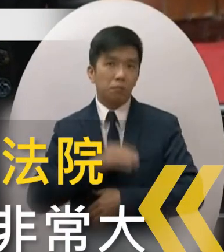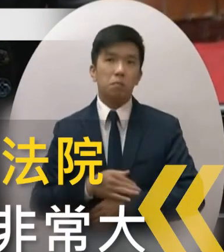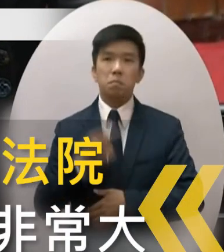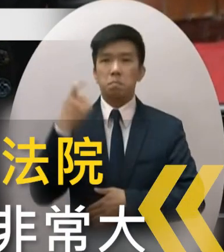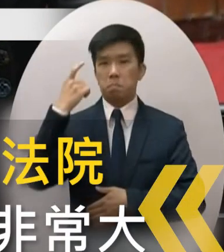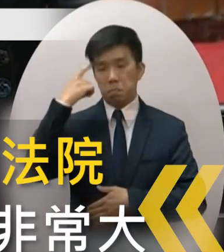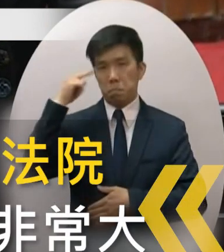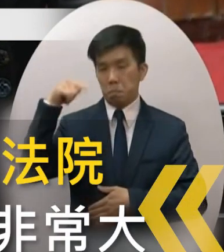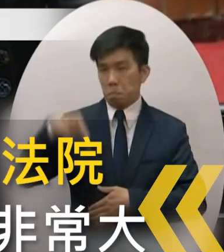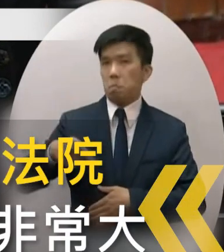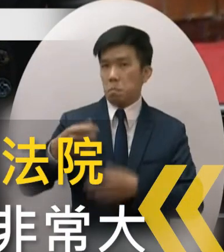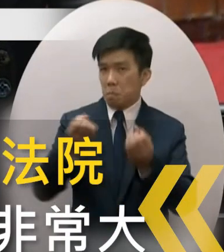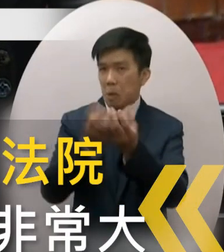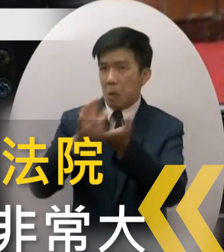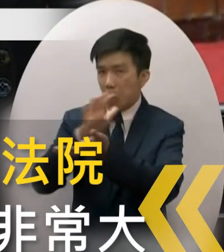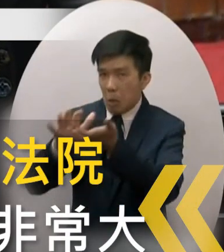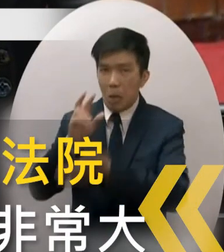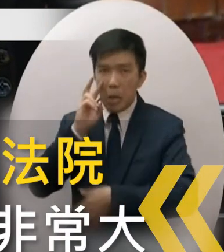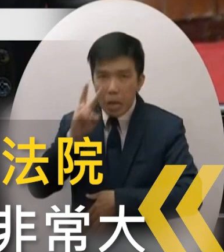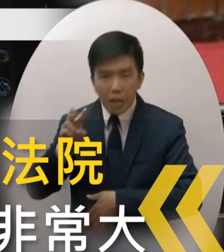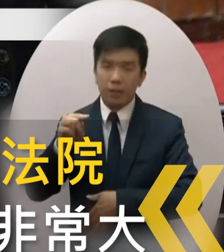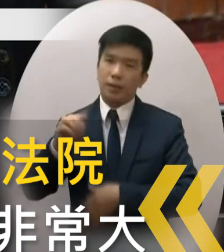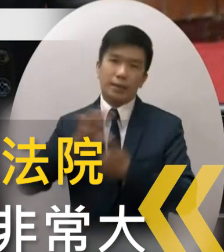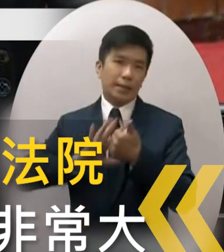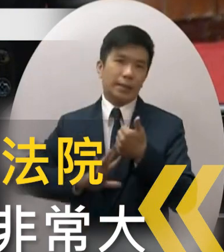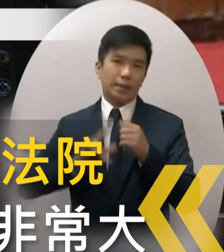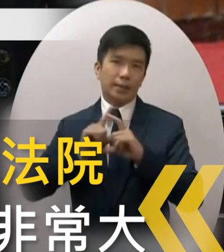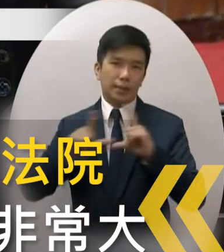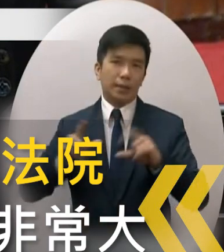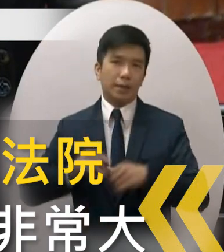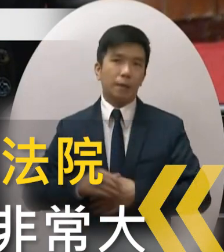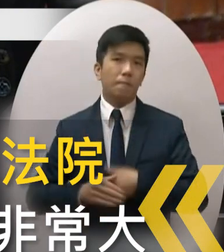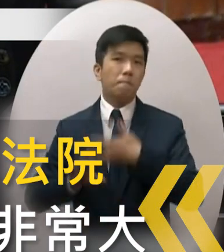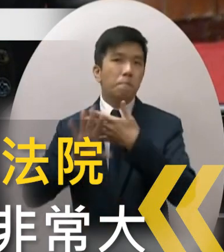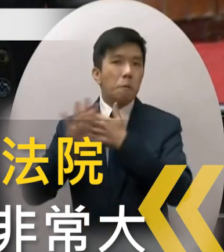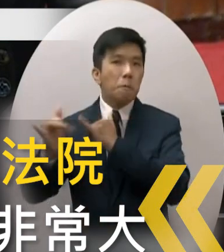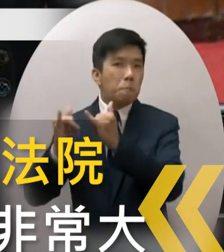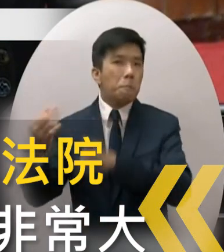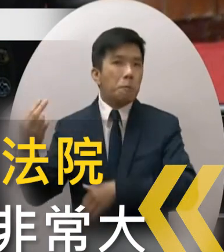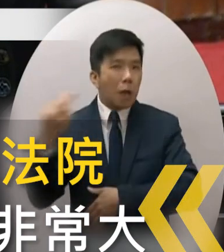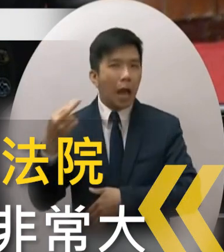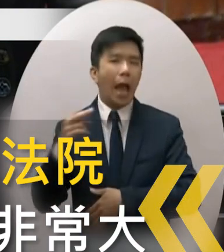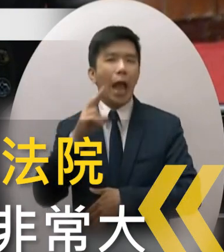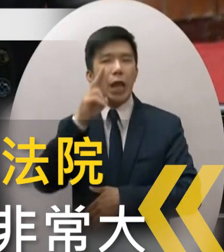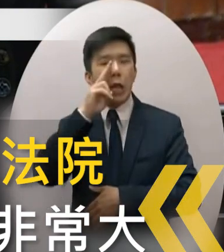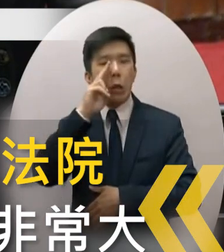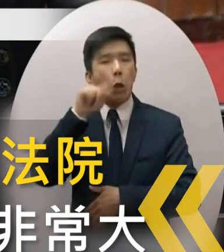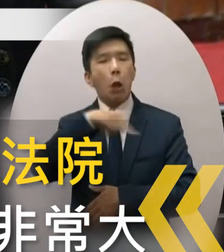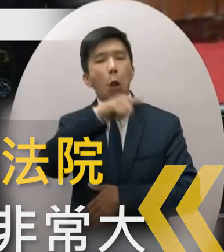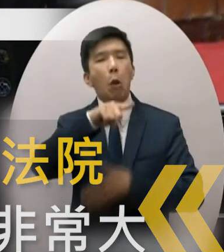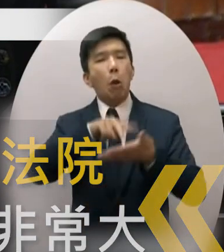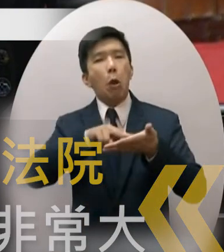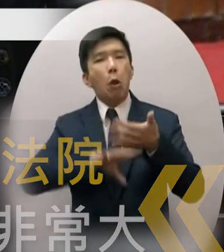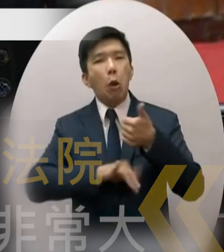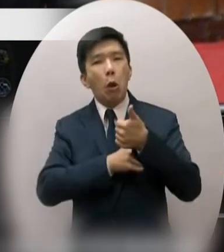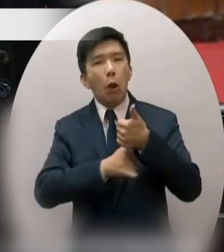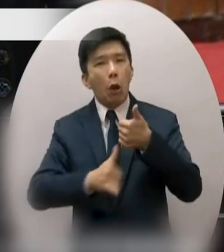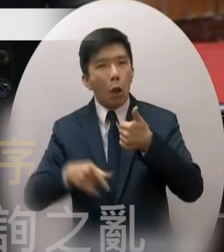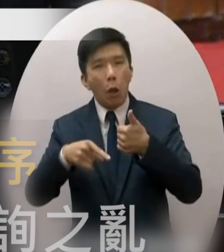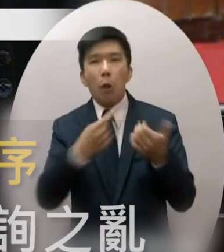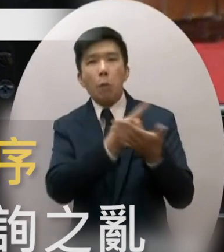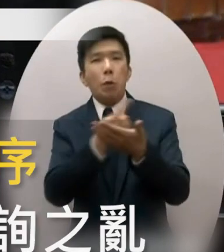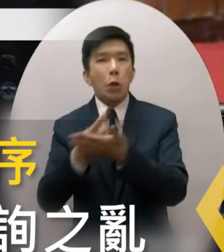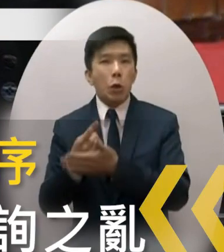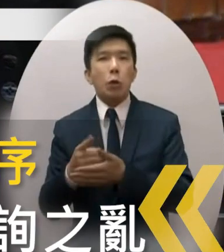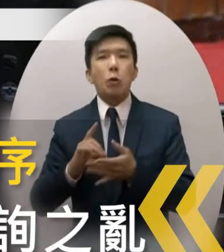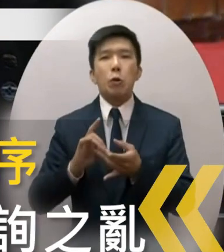我们立法院的伤害非常大，让外界认为今天难道我们大部分的委员都是巨婴吗？